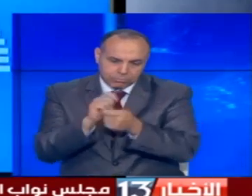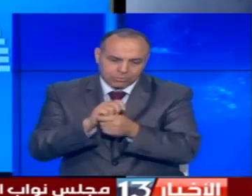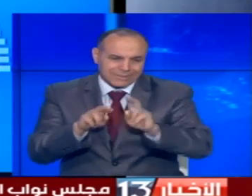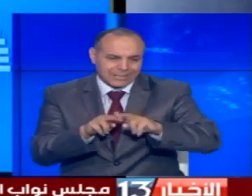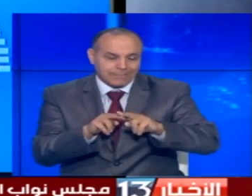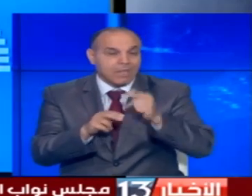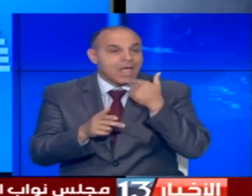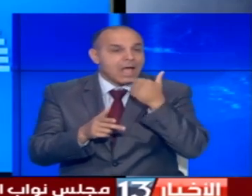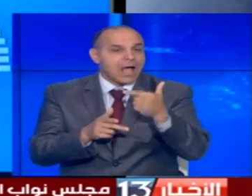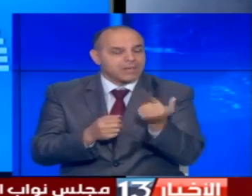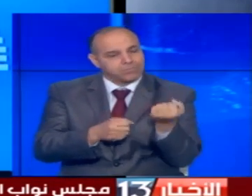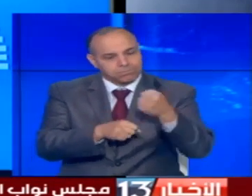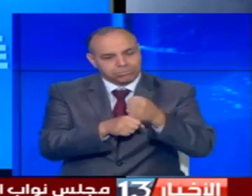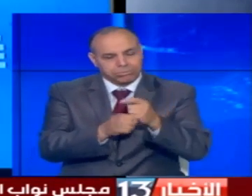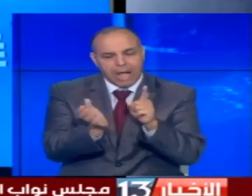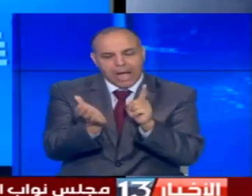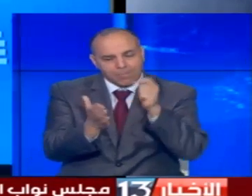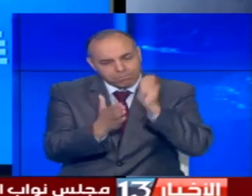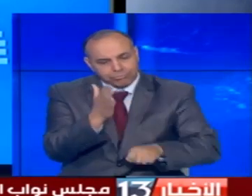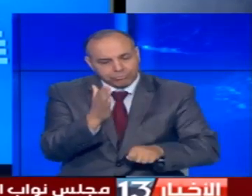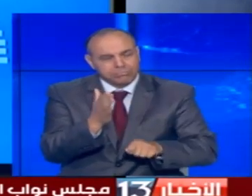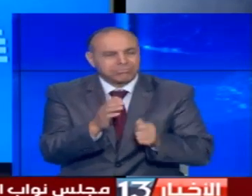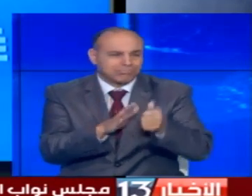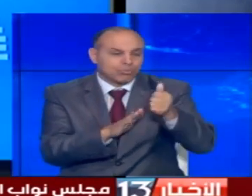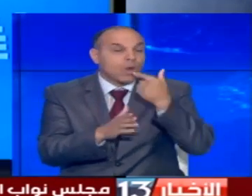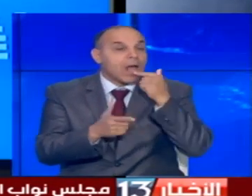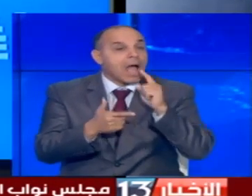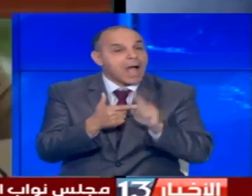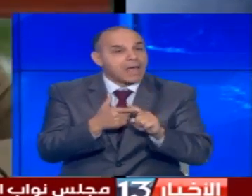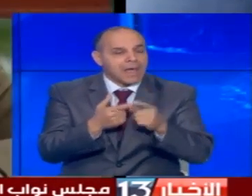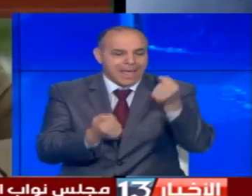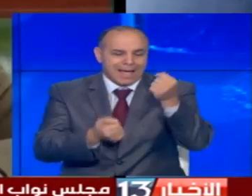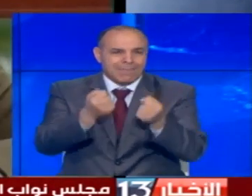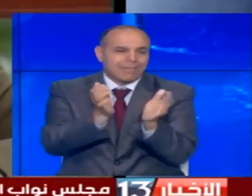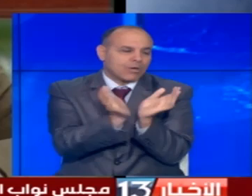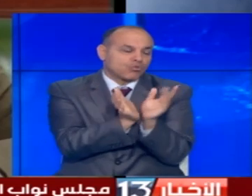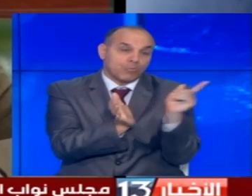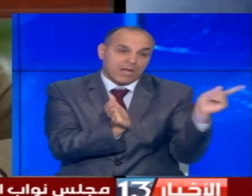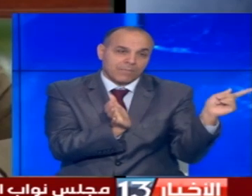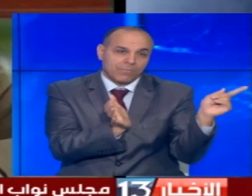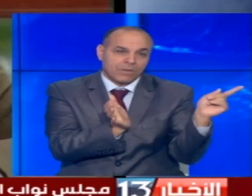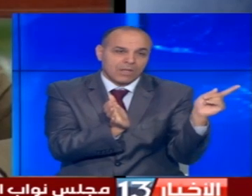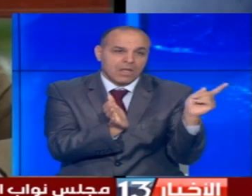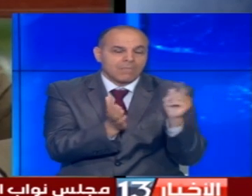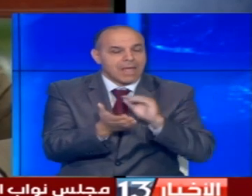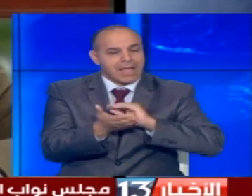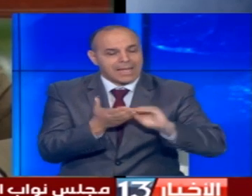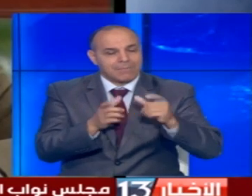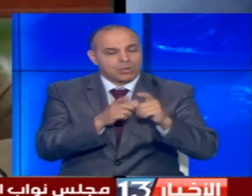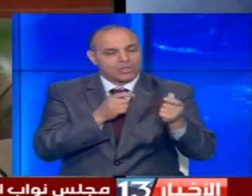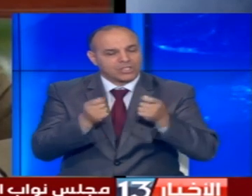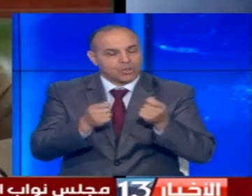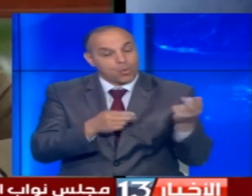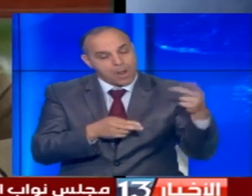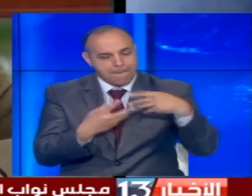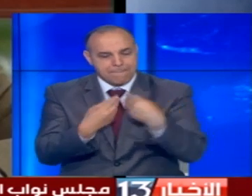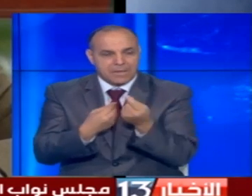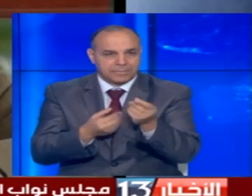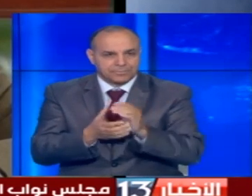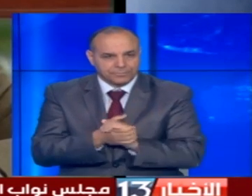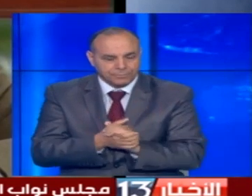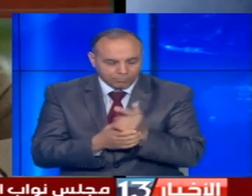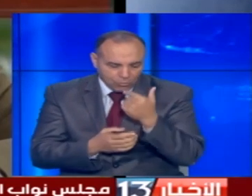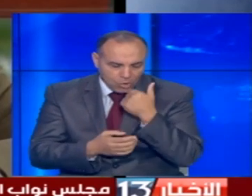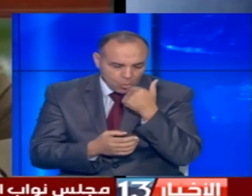المتعلق باحداث نظام جبائي تفاضلي خاص بالسيارات الشعبيه بحضور كاتب الدوله للتجاره سمير بشوال